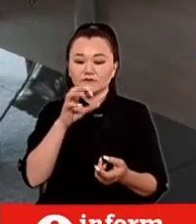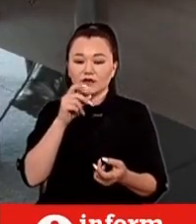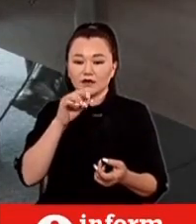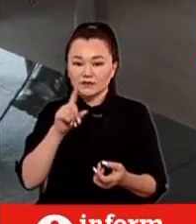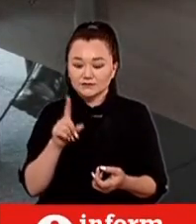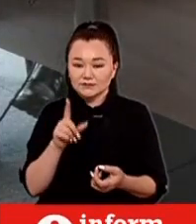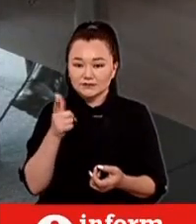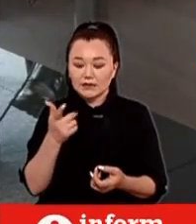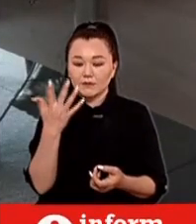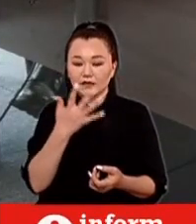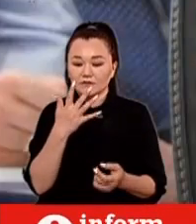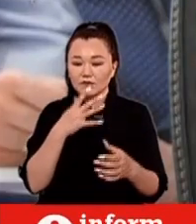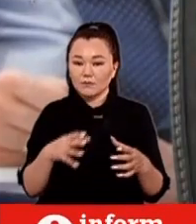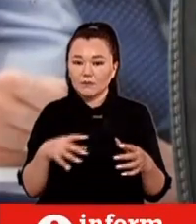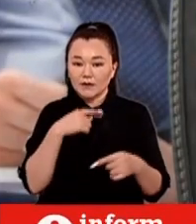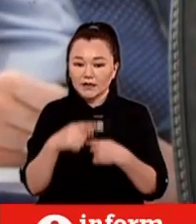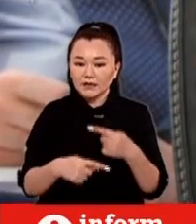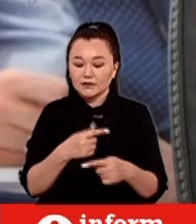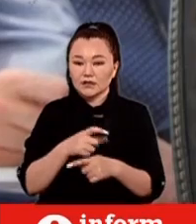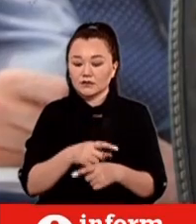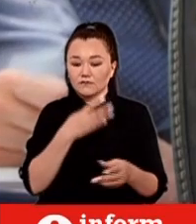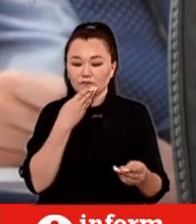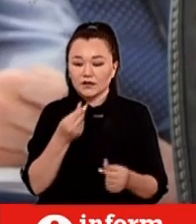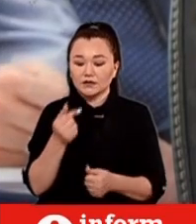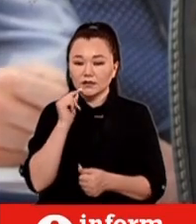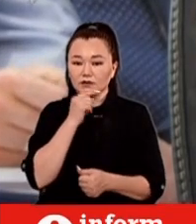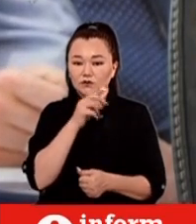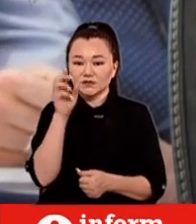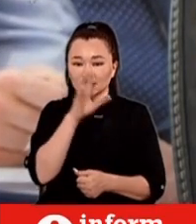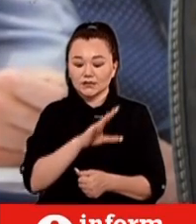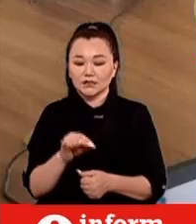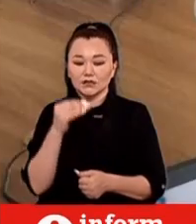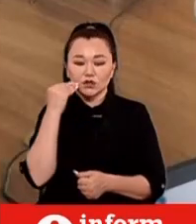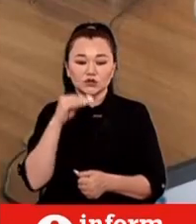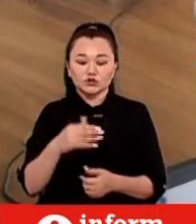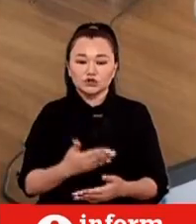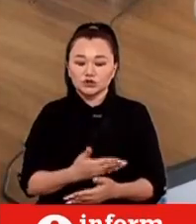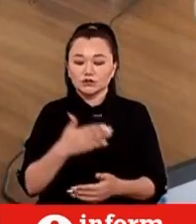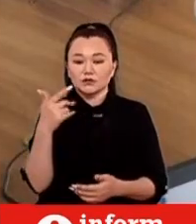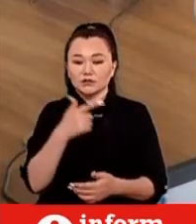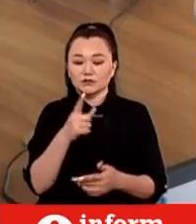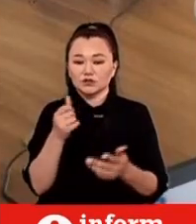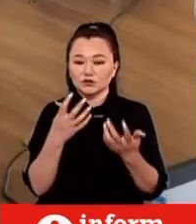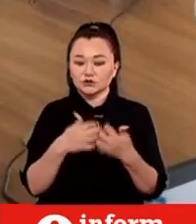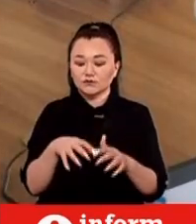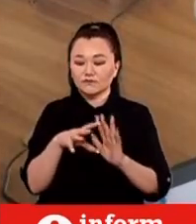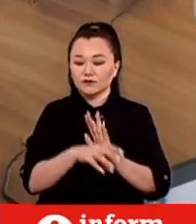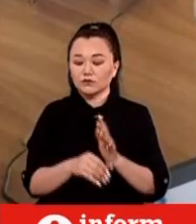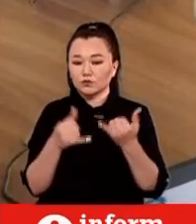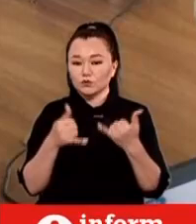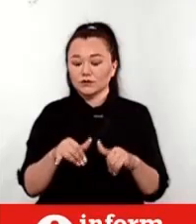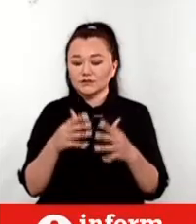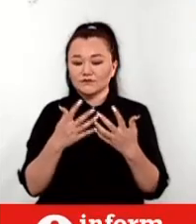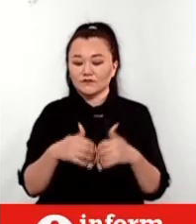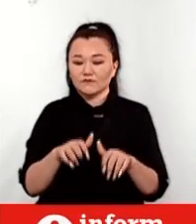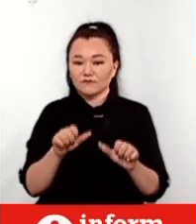По оценке экспертов, это существенно повлияет на экономику страны и качество жизни граждан за счет внедрения уникальных